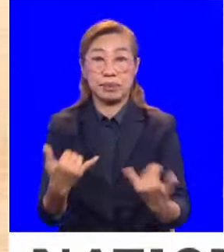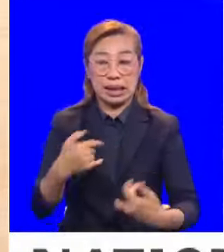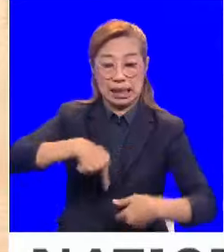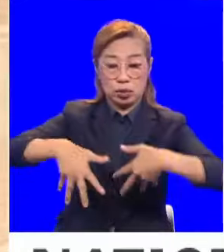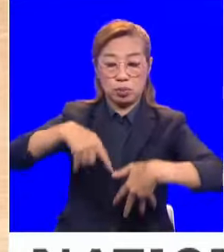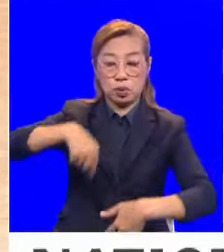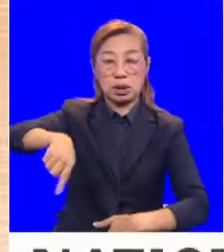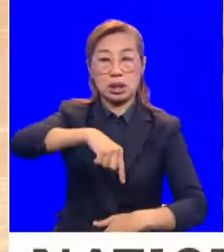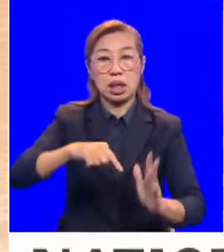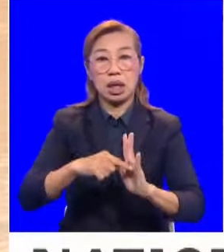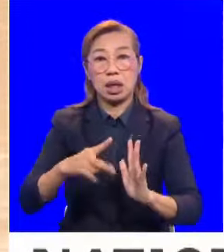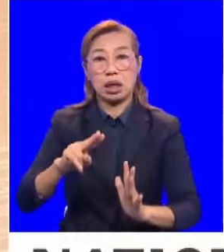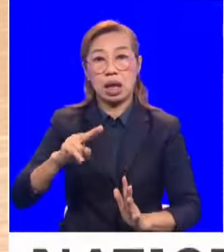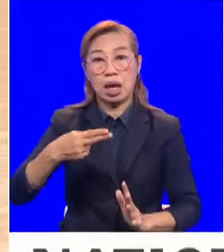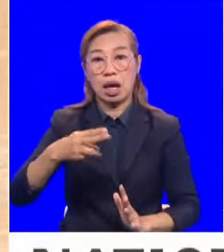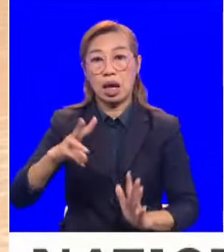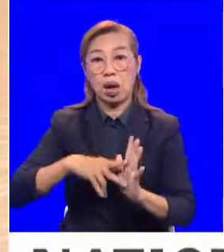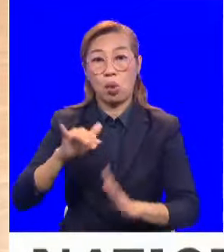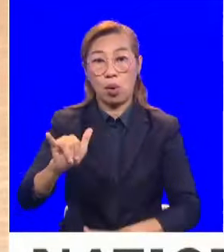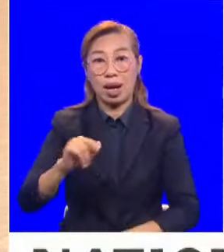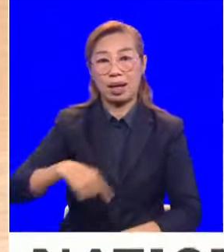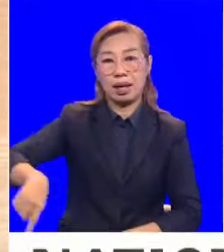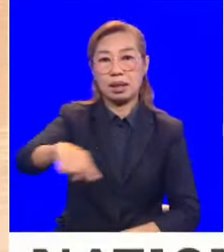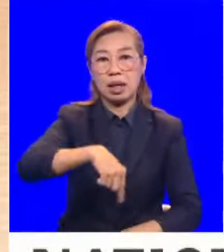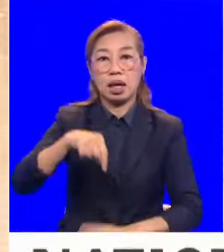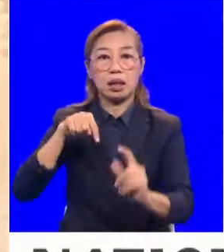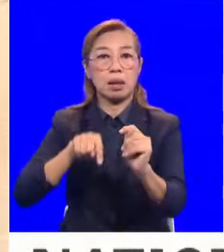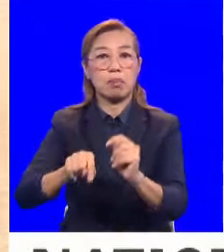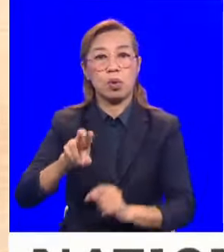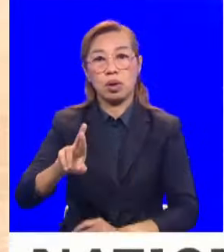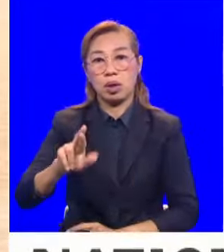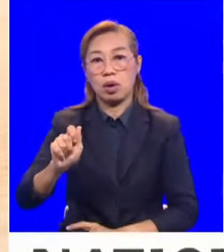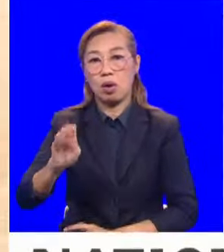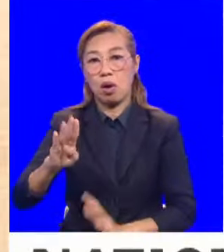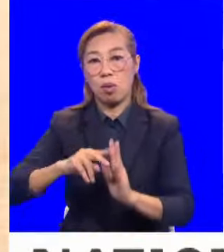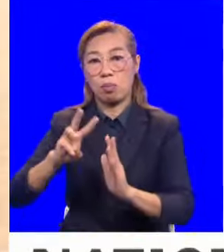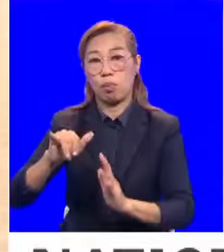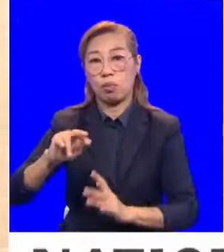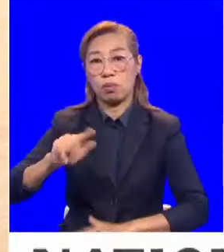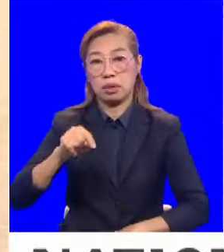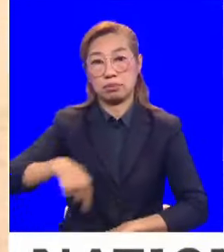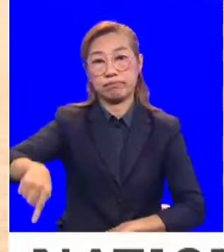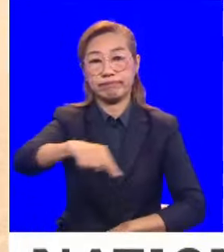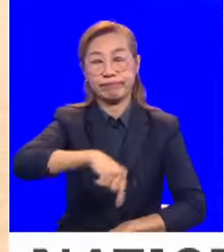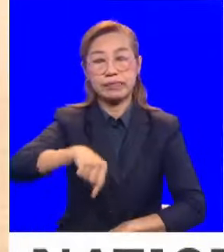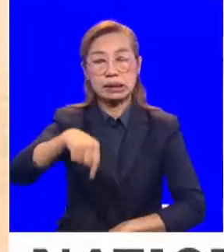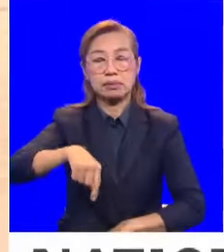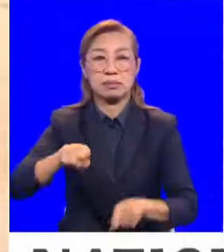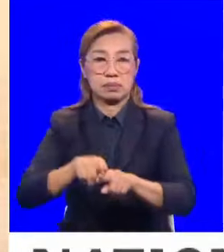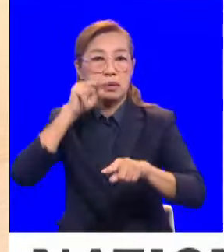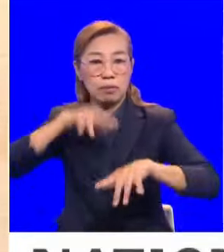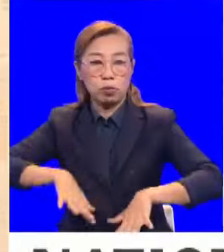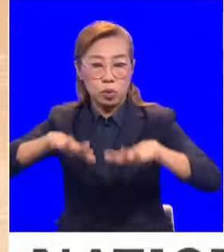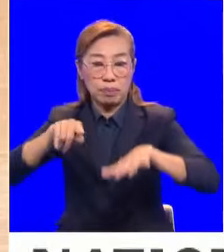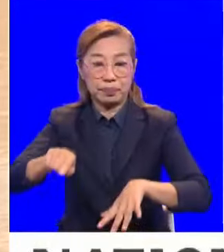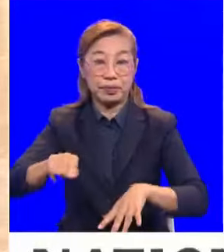แควายนะคะของตำบลรอบเวียงซึ่งก็เป็นอีกหนึ่งตำบลนะคะที่ในพื้นที่ของเมืองที่ได้รับผลกระทบหนักตอนนี้เราเข้